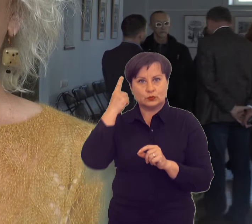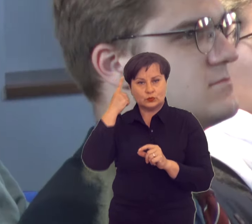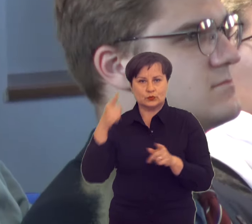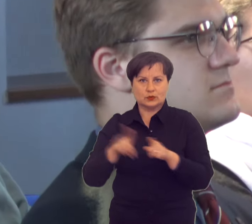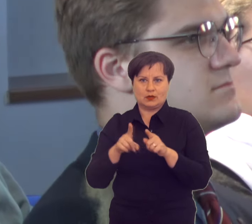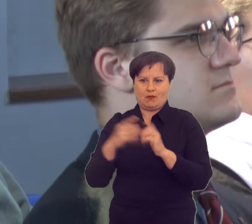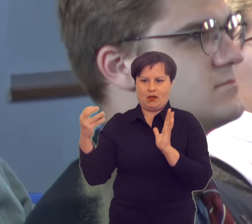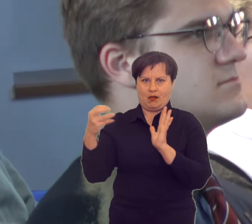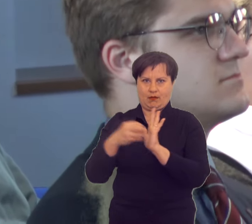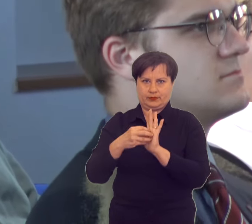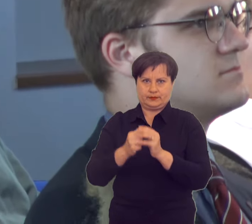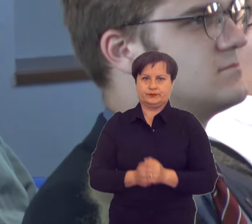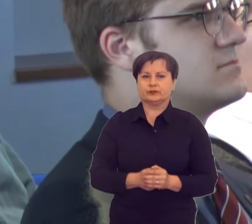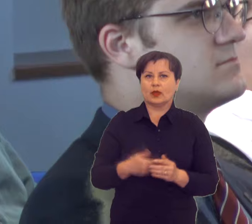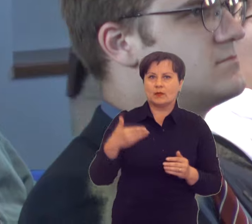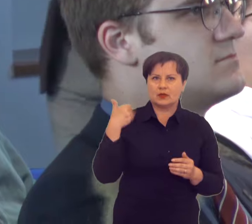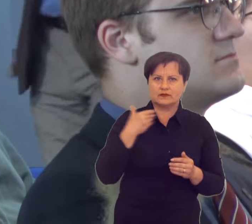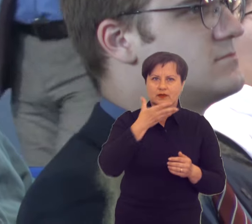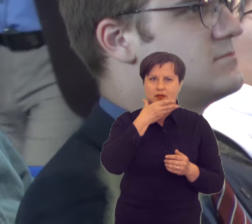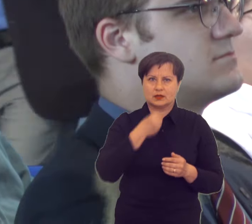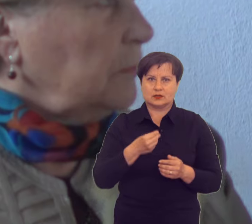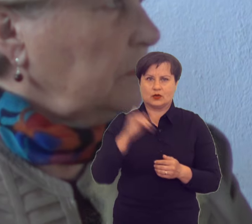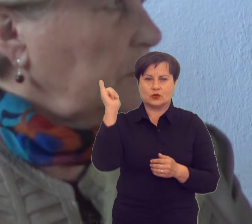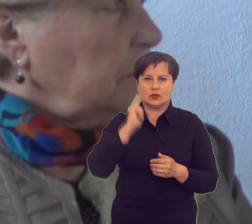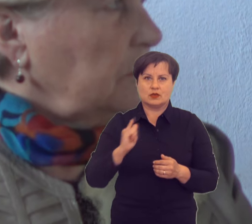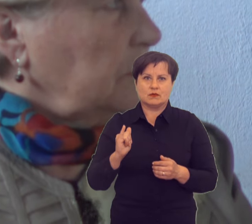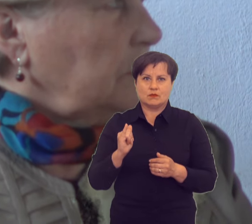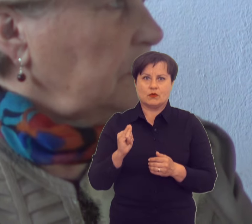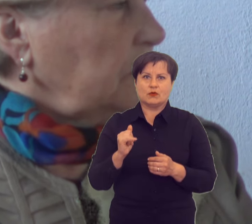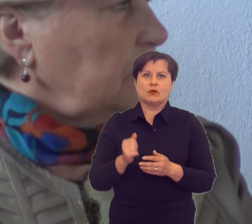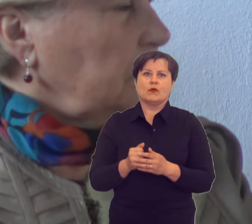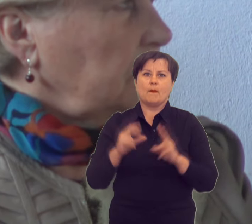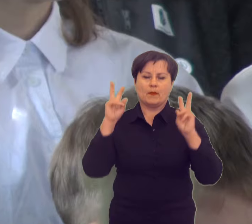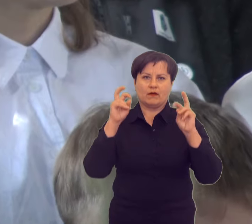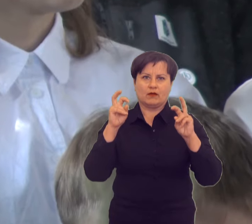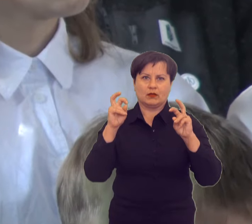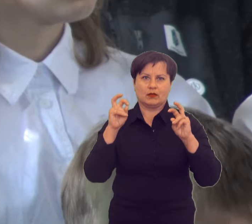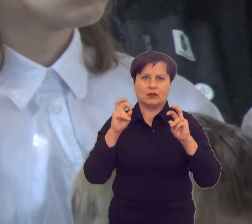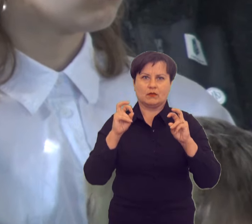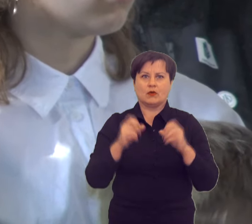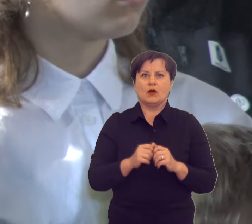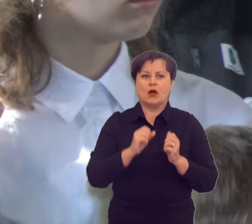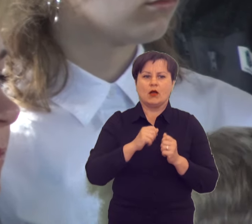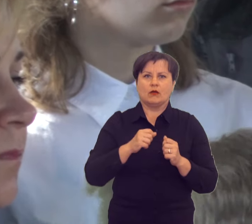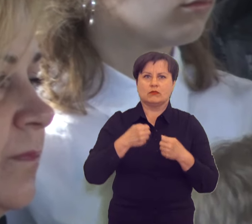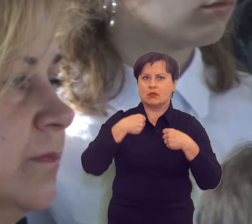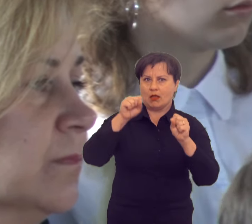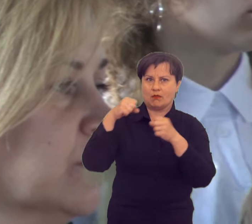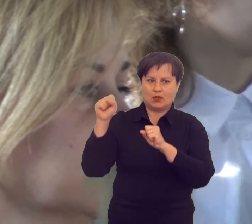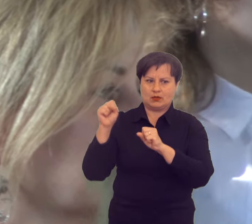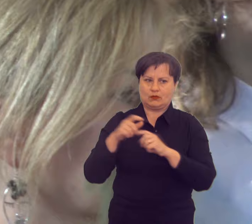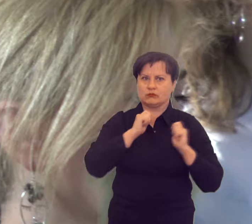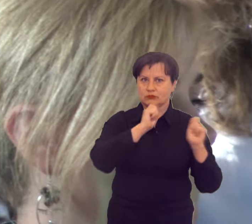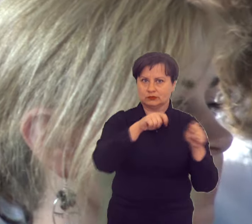logotipą. Pasveikinti gražiausių lietuviškų Kėdainių įmonių pavadinimų konkurso nugalėtojai. Tai šiais metais